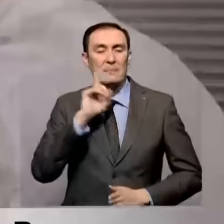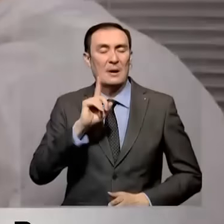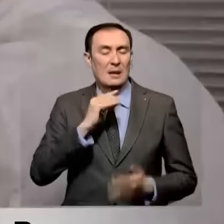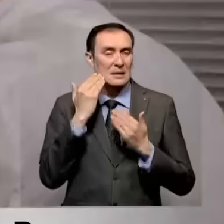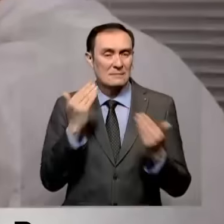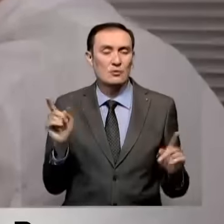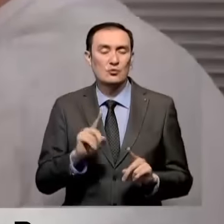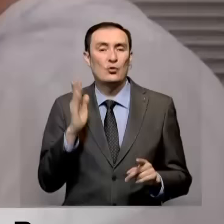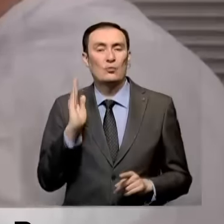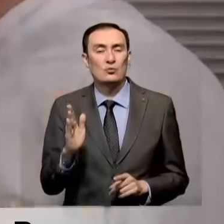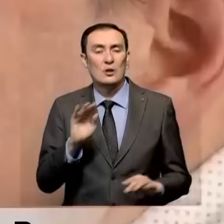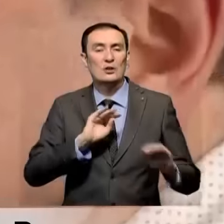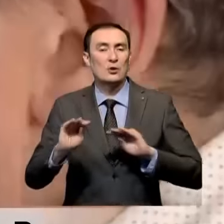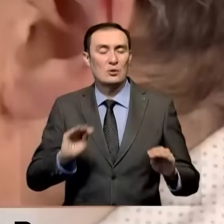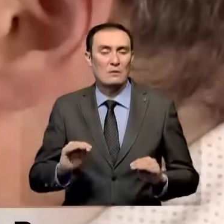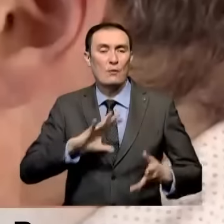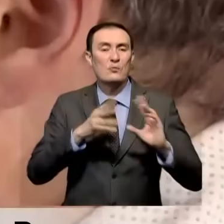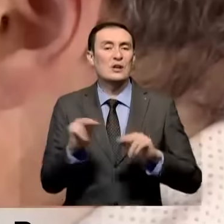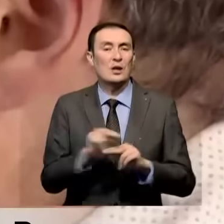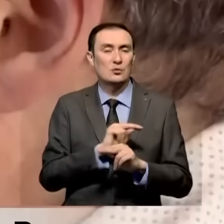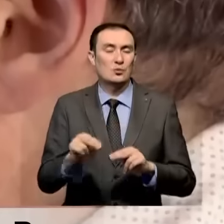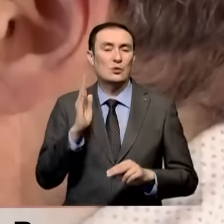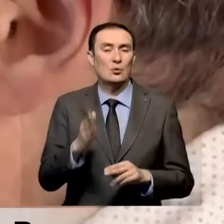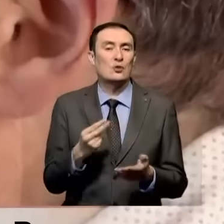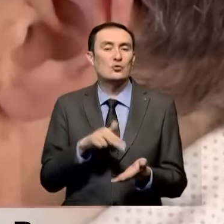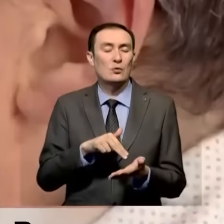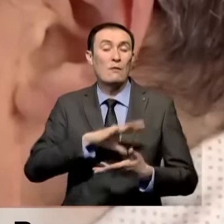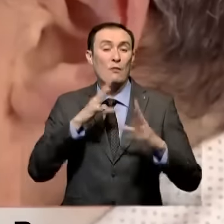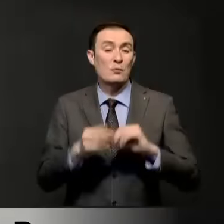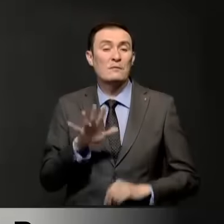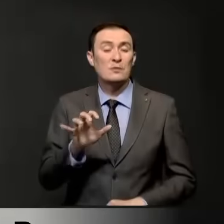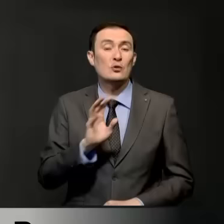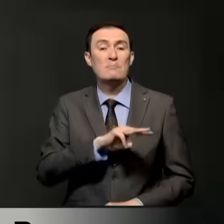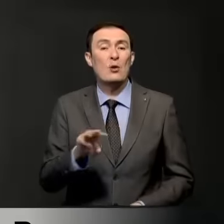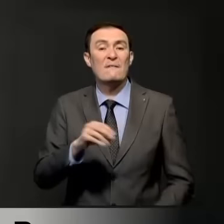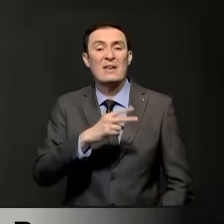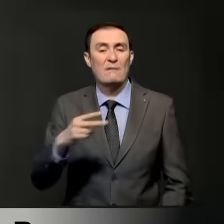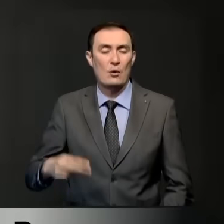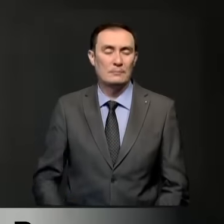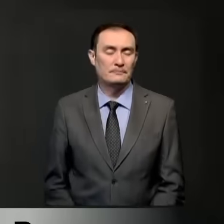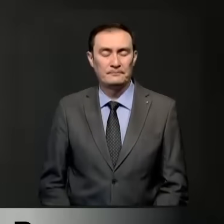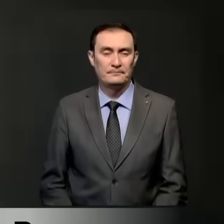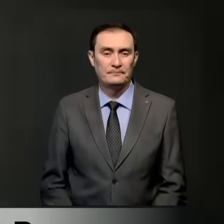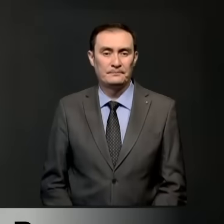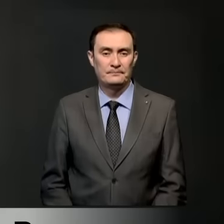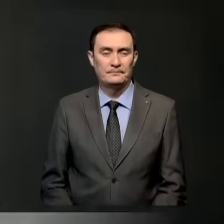раскрывается. Известно, что его соорудят в рамках общей реконструкции, которая оценивается в целом в 500 миллионов евро.